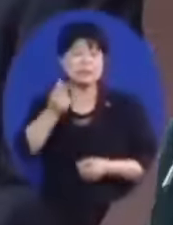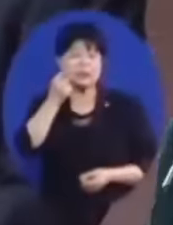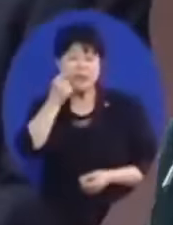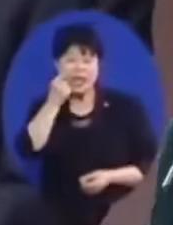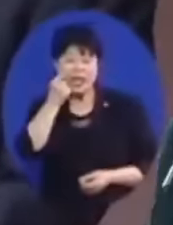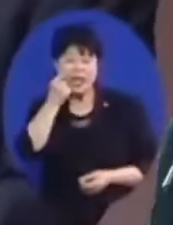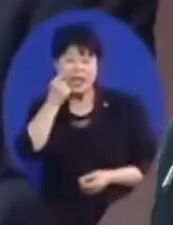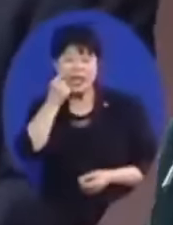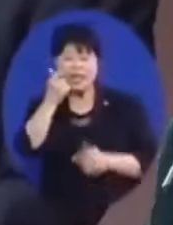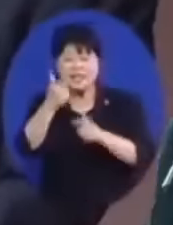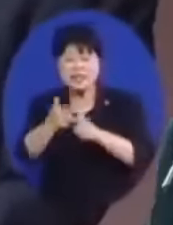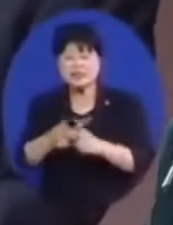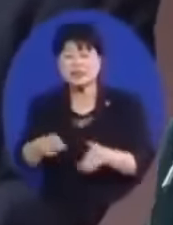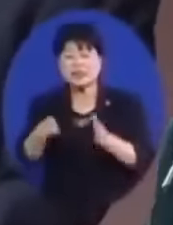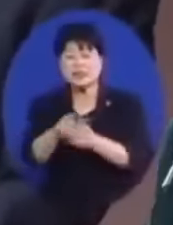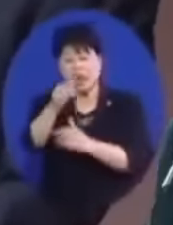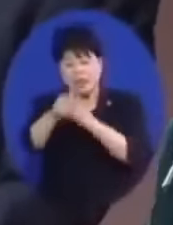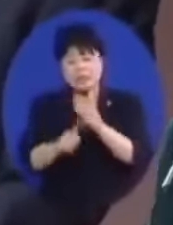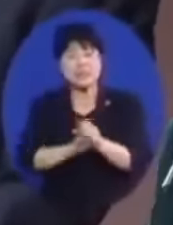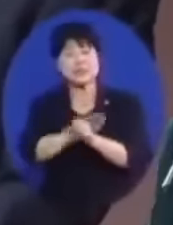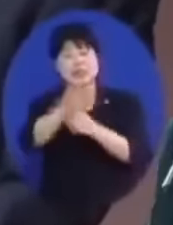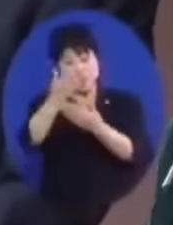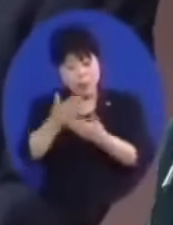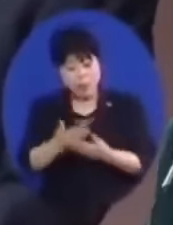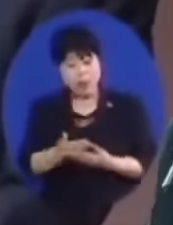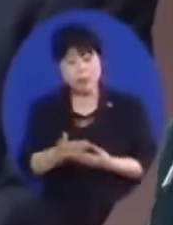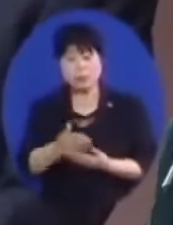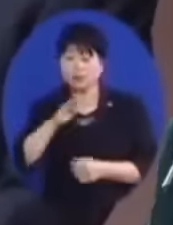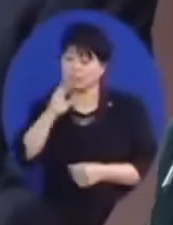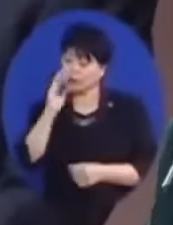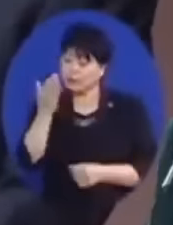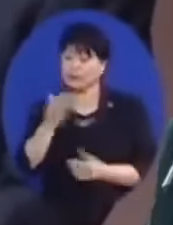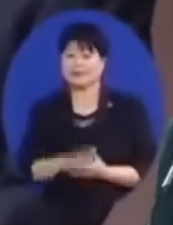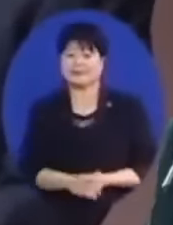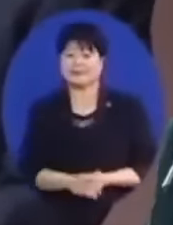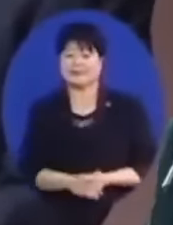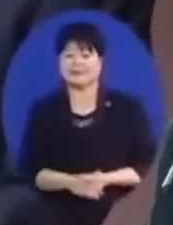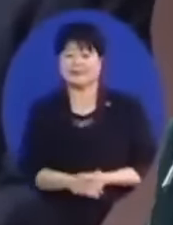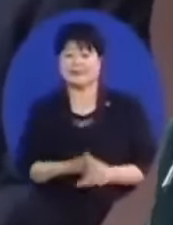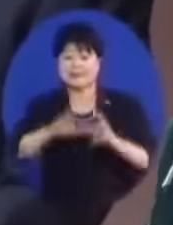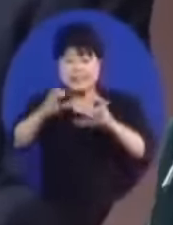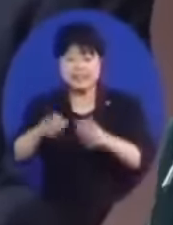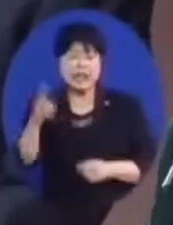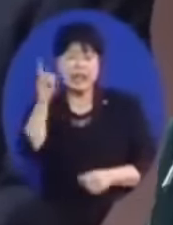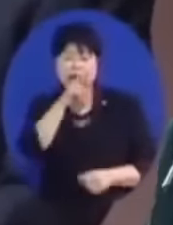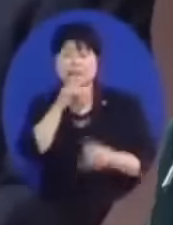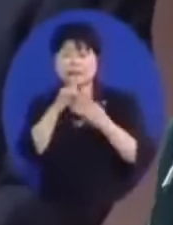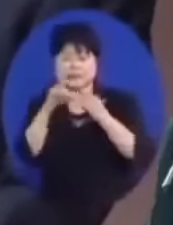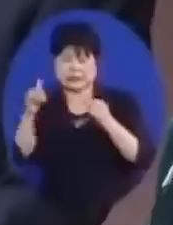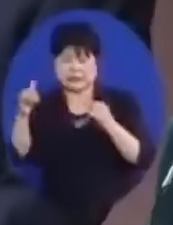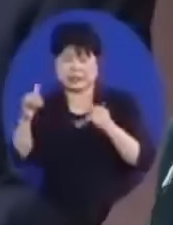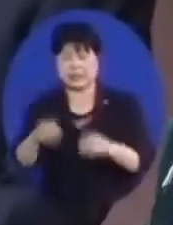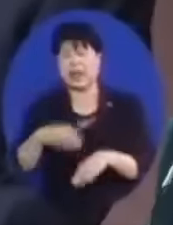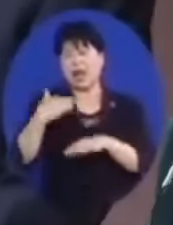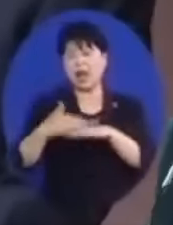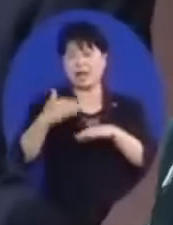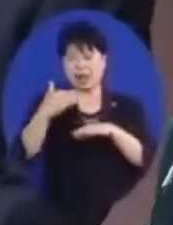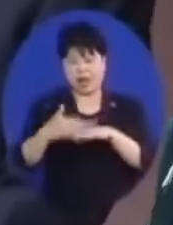못했으면 예수님을 믿고 하나님의 사랑을 마음속에 받아야 되는 것입니다. 세상의 악한 사람,